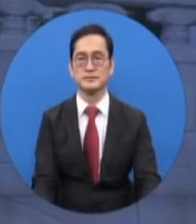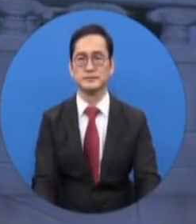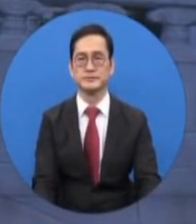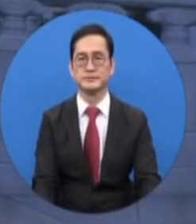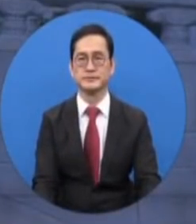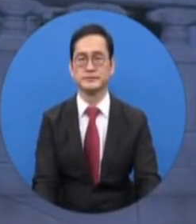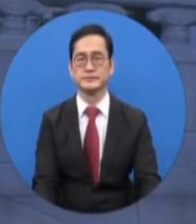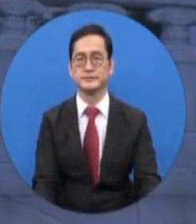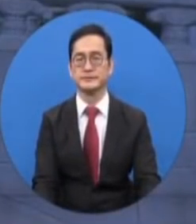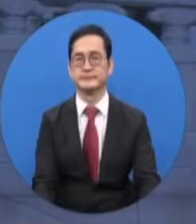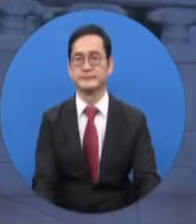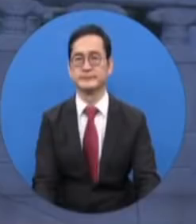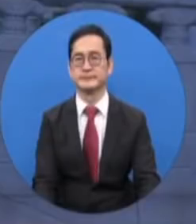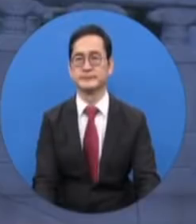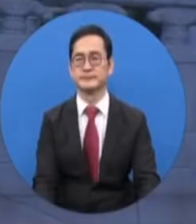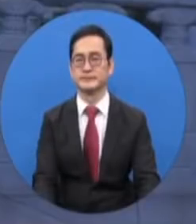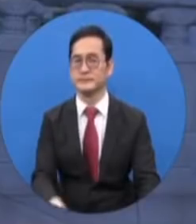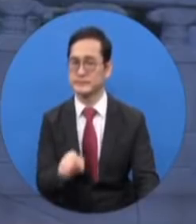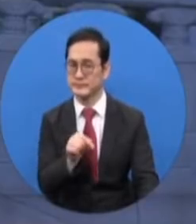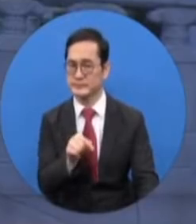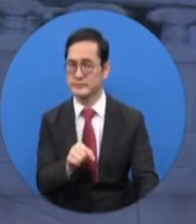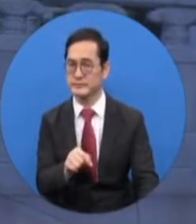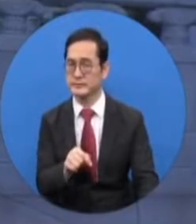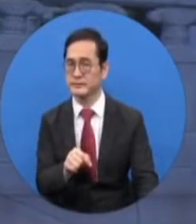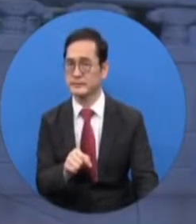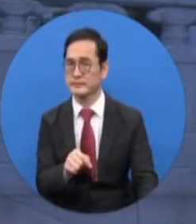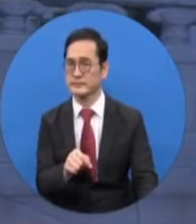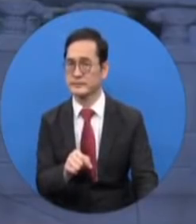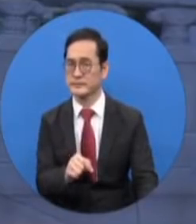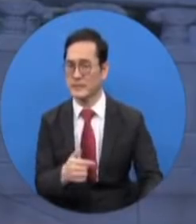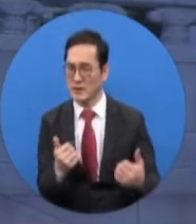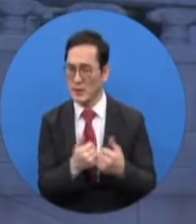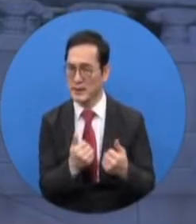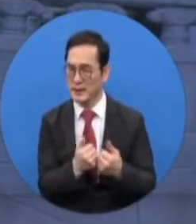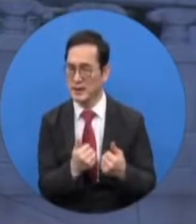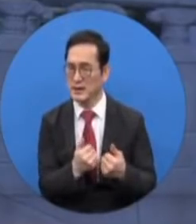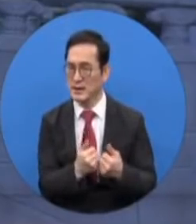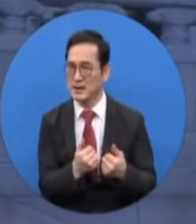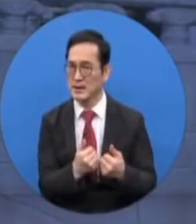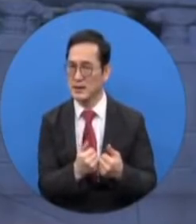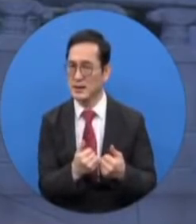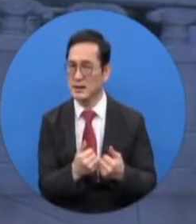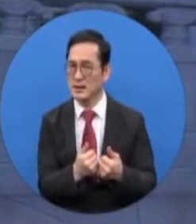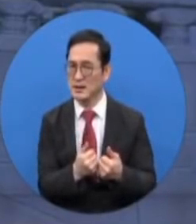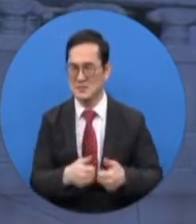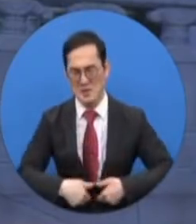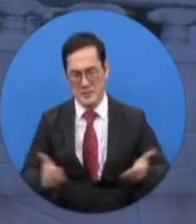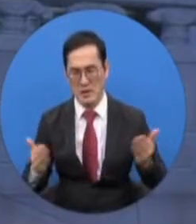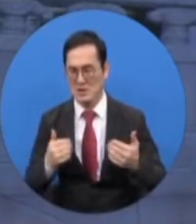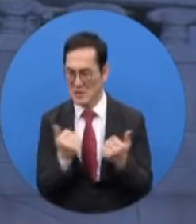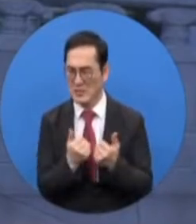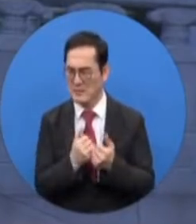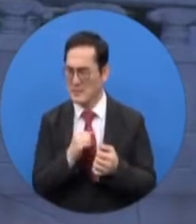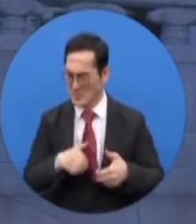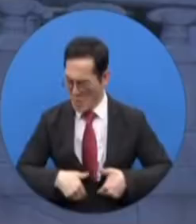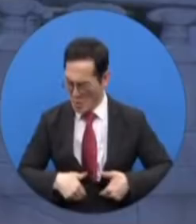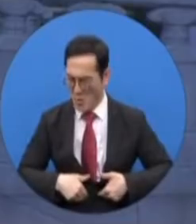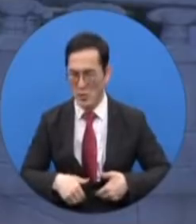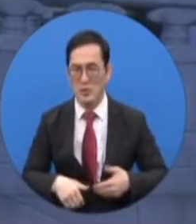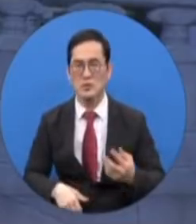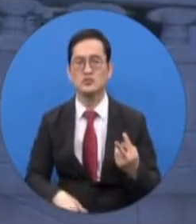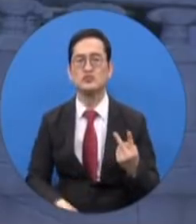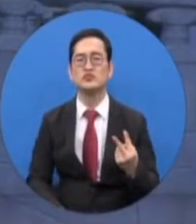들고 한편으로는 이렇게 중요한 요직이고 당연히 협의해야 하는 거 아니냐라는 어떤 국민적 상식을 양쪽이 모두 다 알고 있기